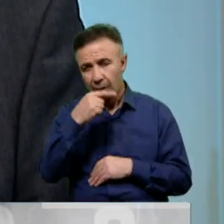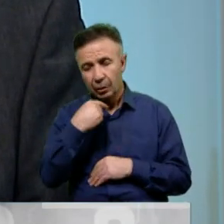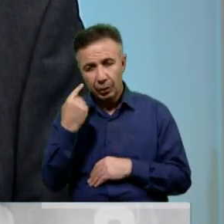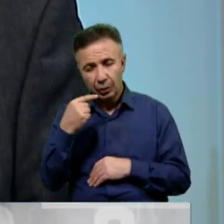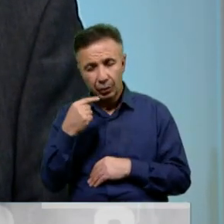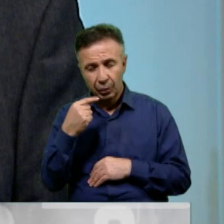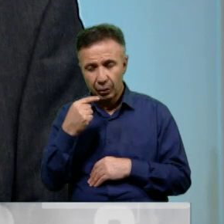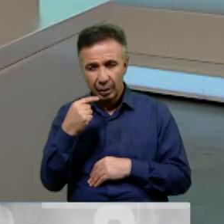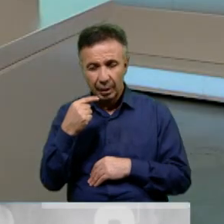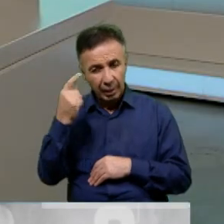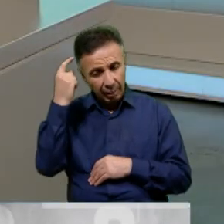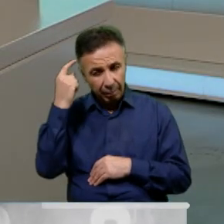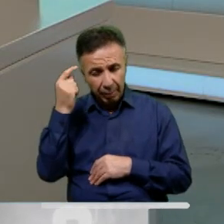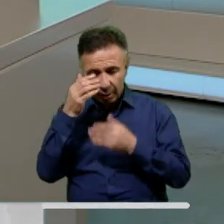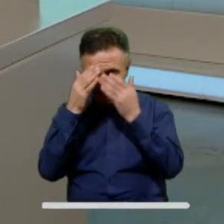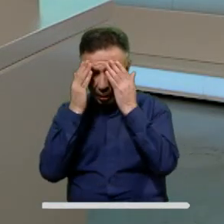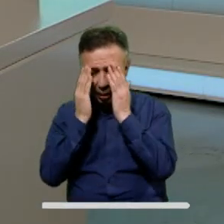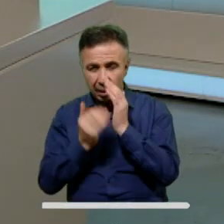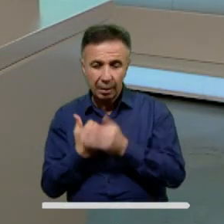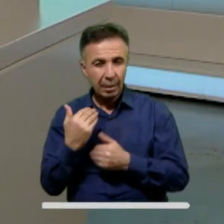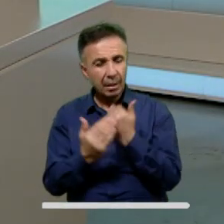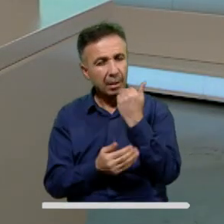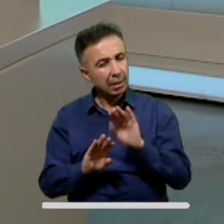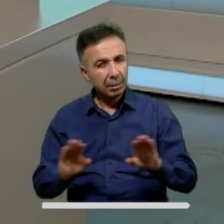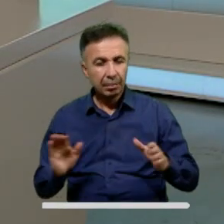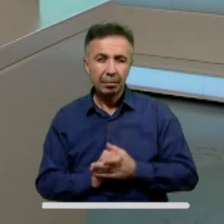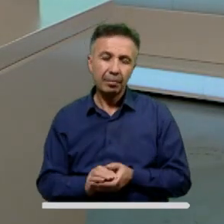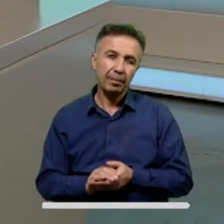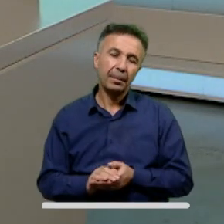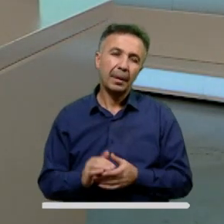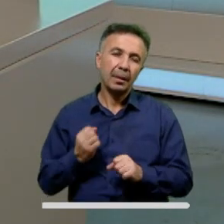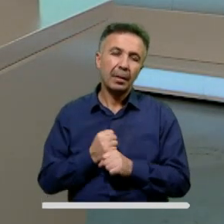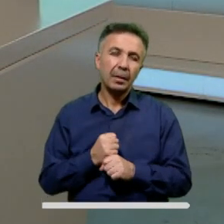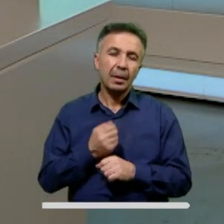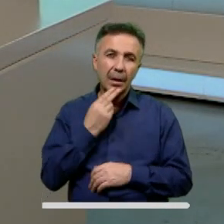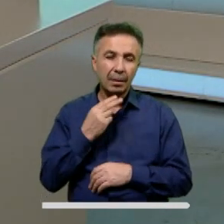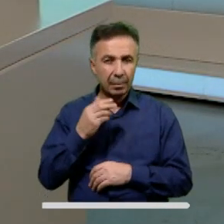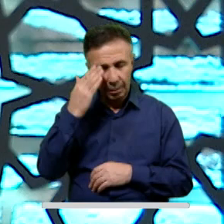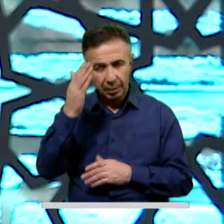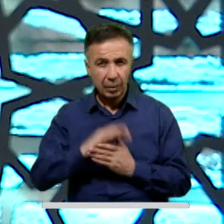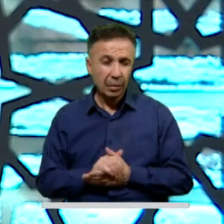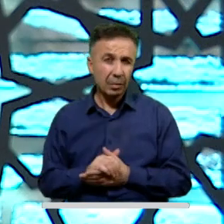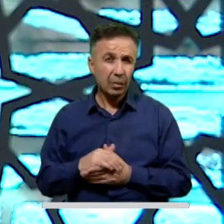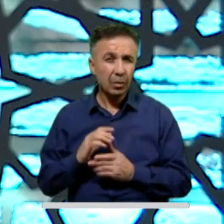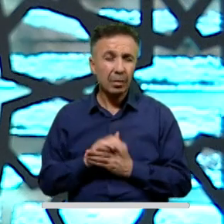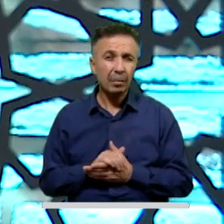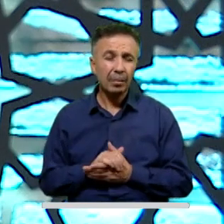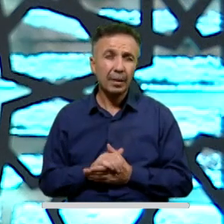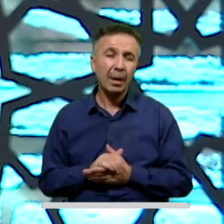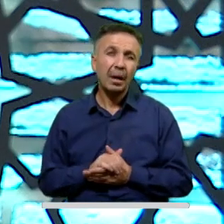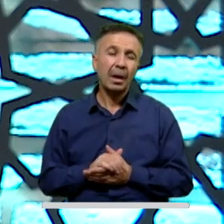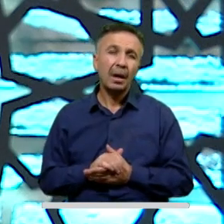ve onunla namazını kılabilir. Peki. Gökçe Hanım selamlarını ileterek başlamış sorusuna. Muhterem hocam, Allahümme